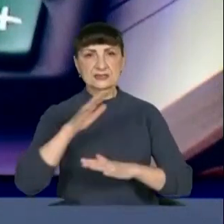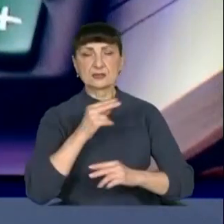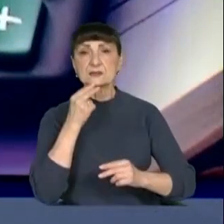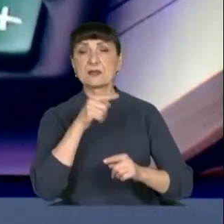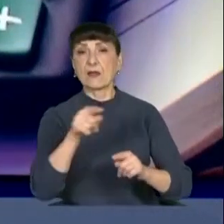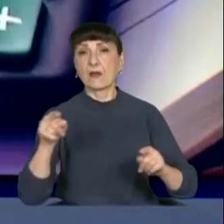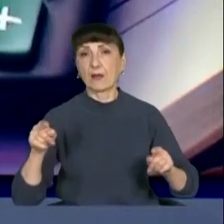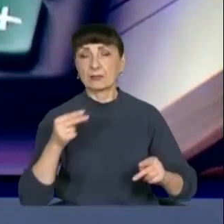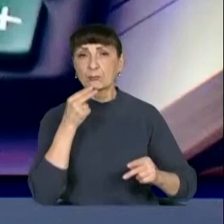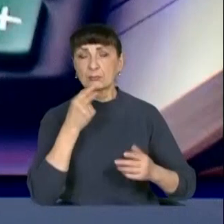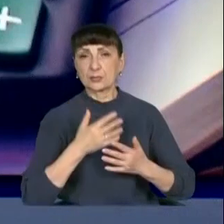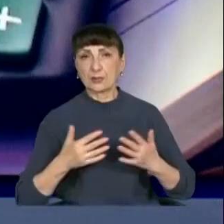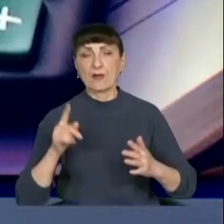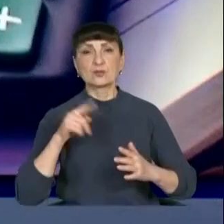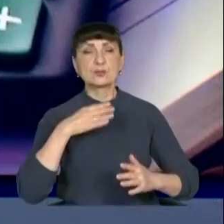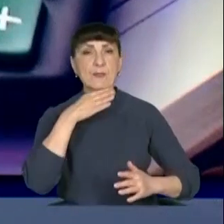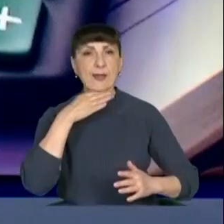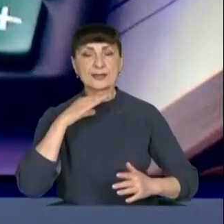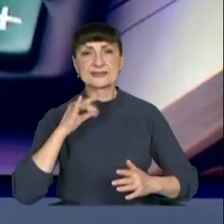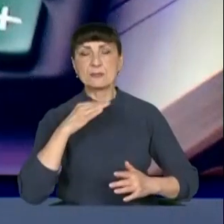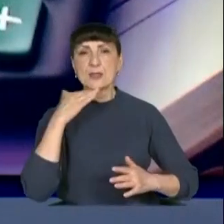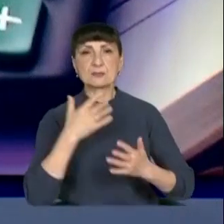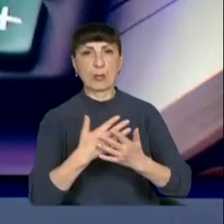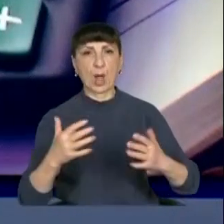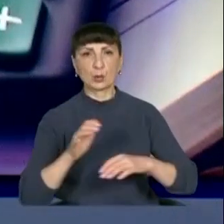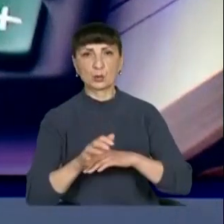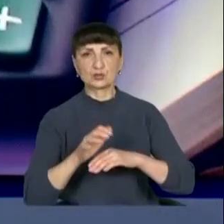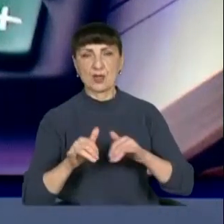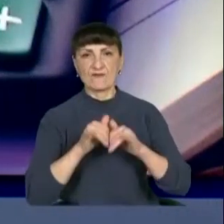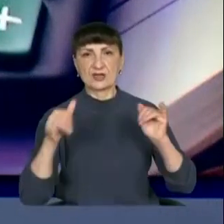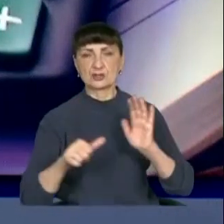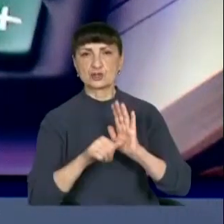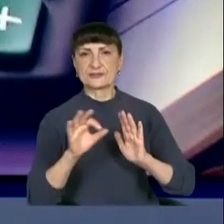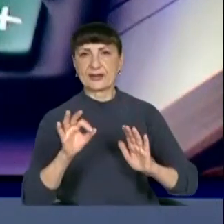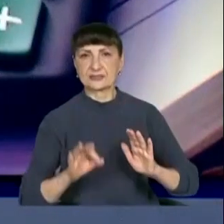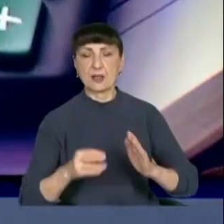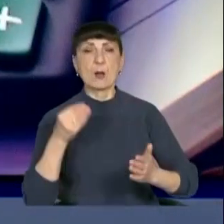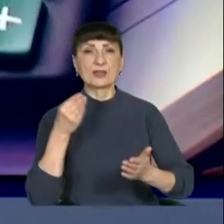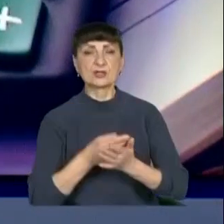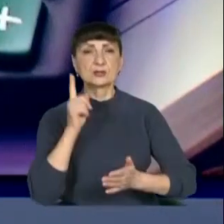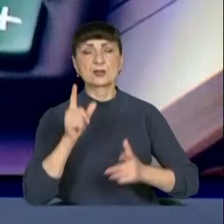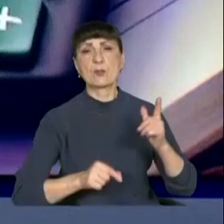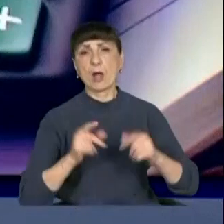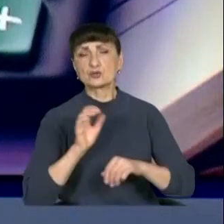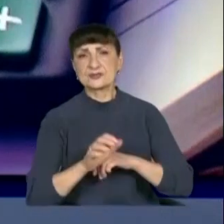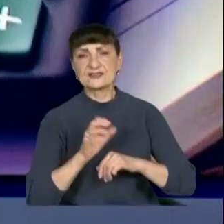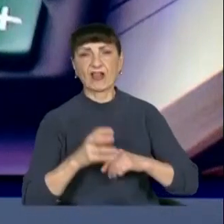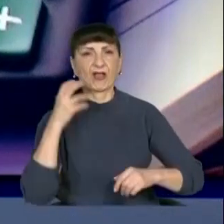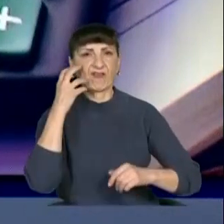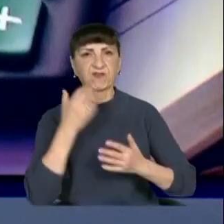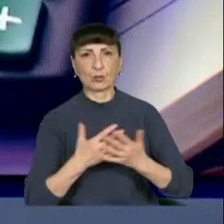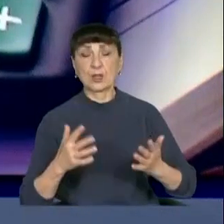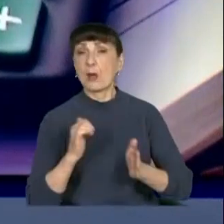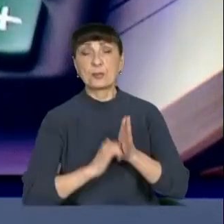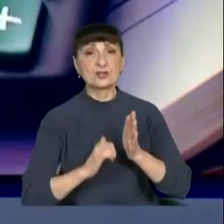отдельные виды продуктов питания, в том числе мясо и мясную продукцию, выросли почти на 6%. Подорожали также молочные изделия и фрукты. В чем причина